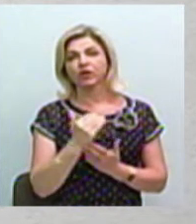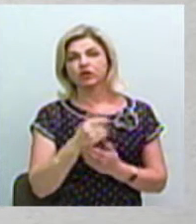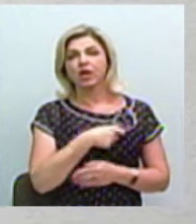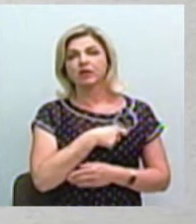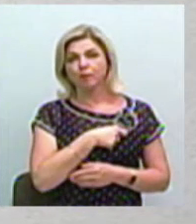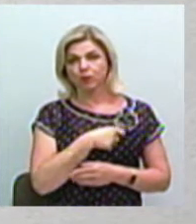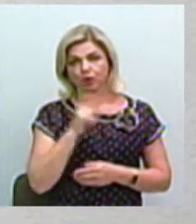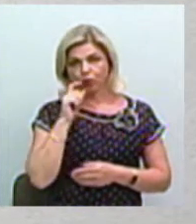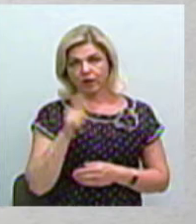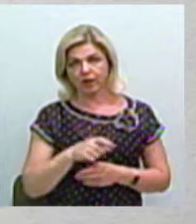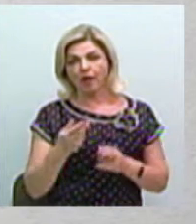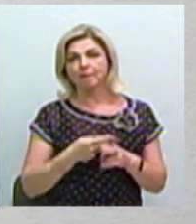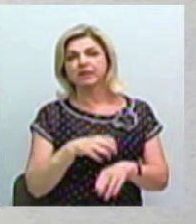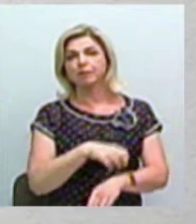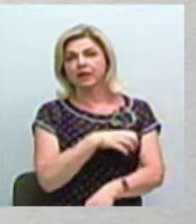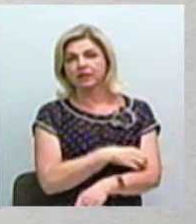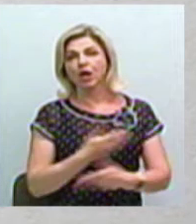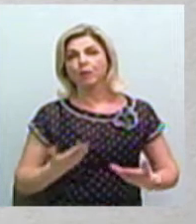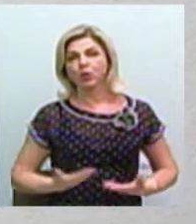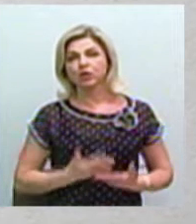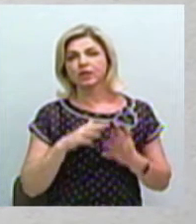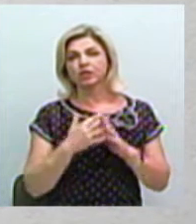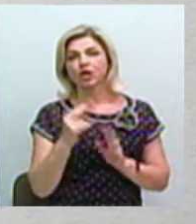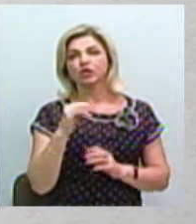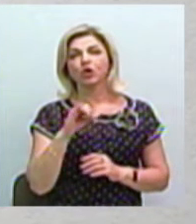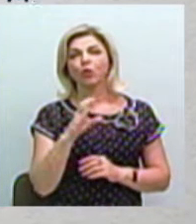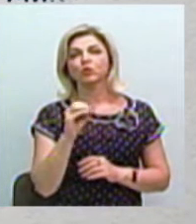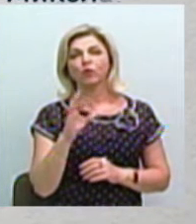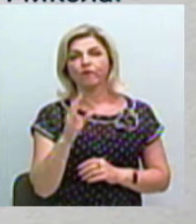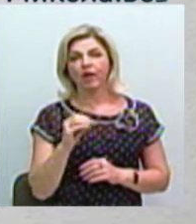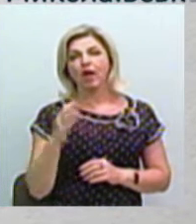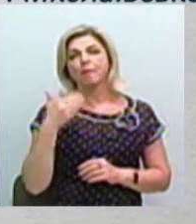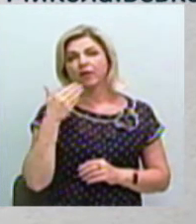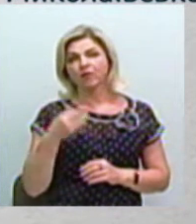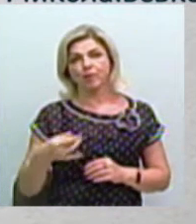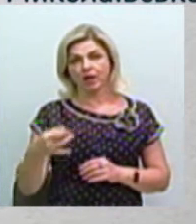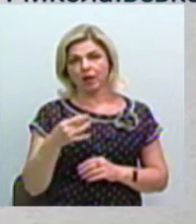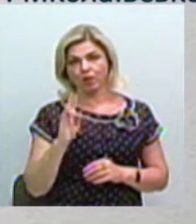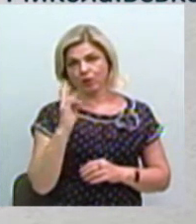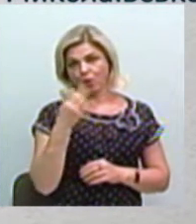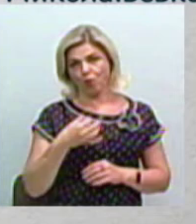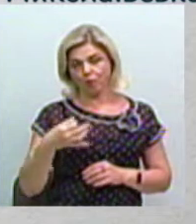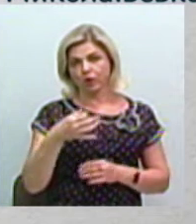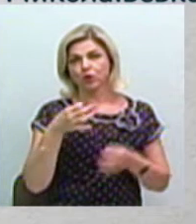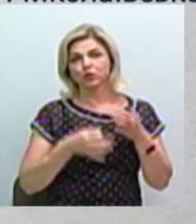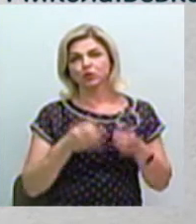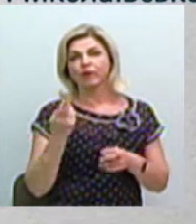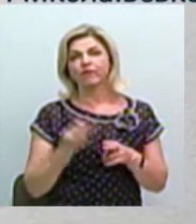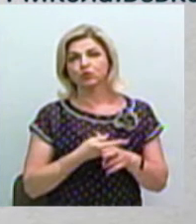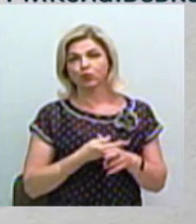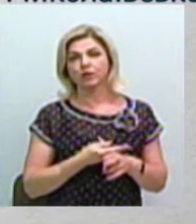депутат України. Безпартійний. Проживає в селі Чаусове 2 Первомайського району Миколаївської області. Судимість